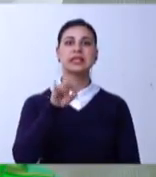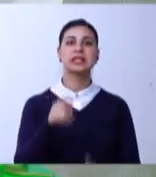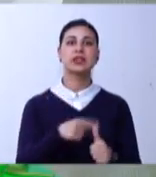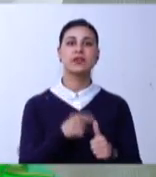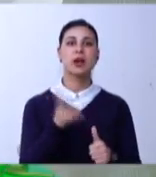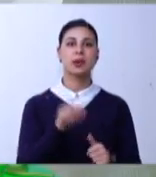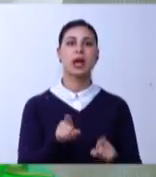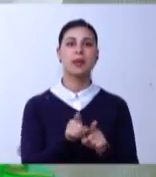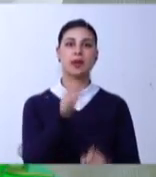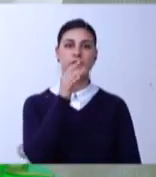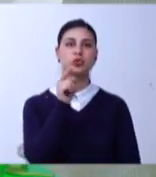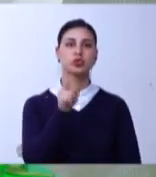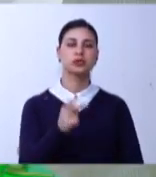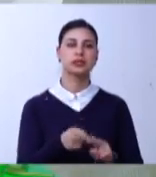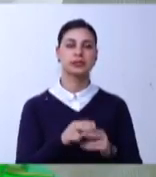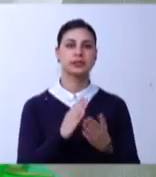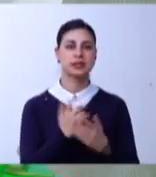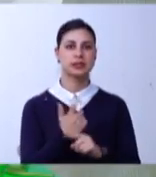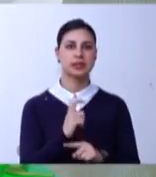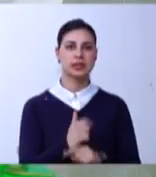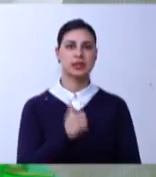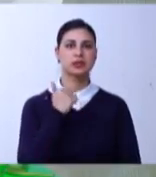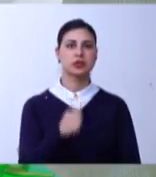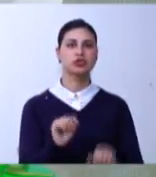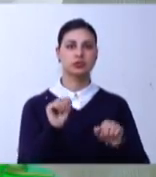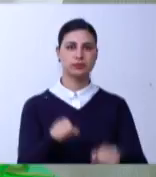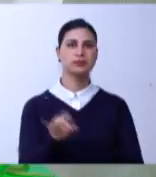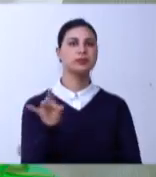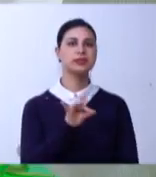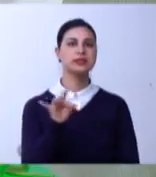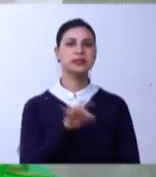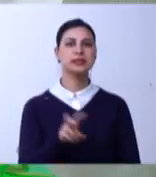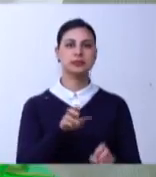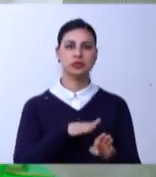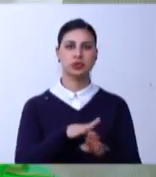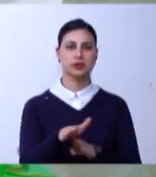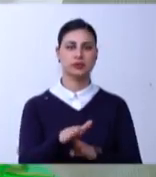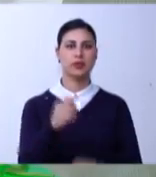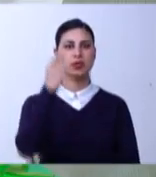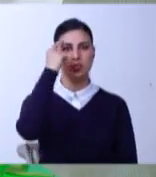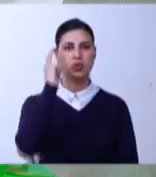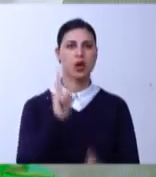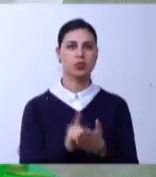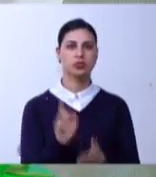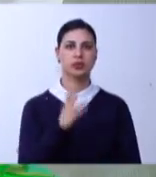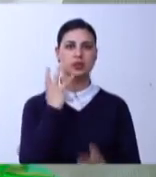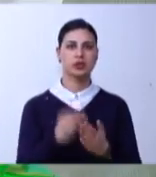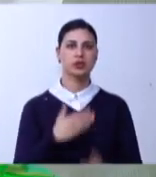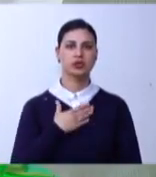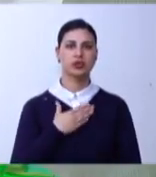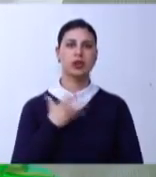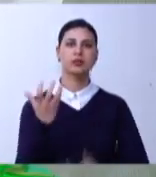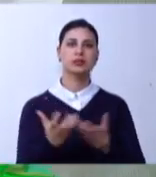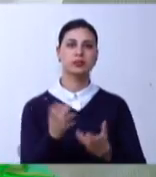მაგრამ ამავე დროს ის არის არაჩვეულებრივი შესაძლებლობა ცხიმის შესავსებად. არ არის აუცილებელი ჩვენ